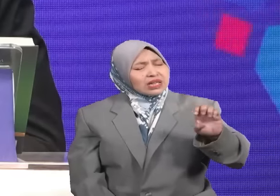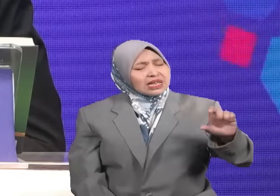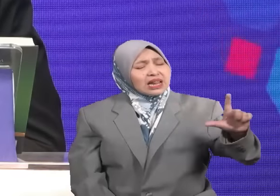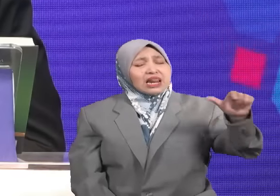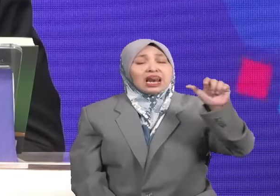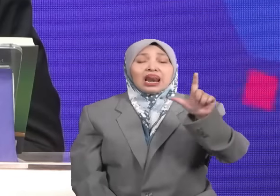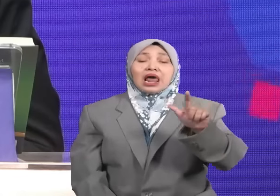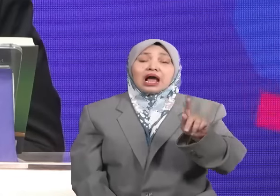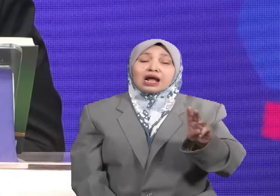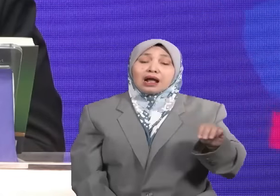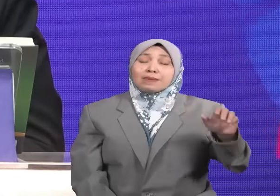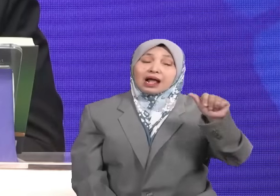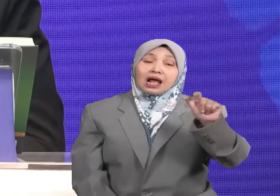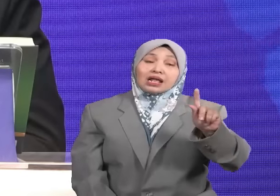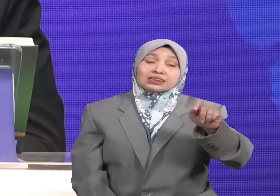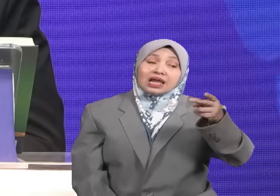إِسْرَائِيلَ كَمْ